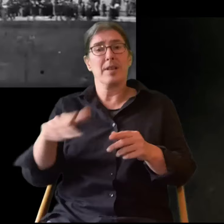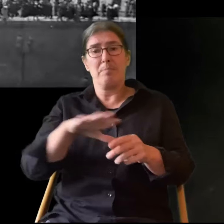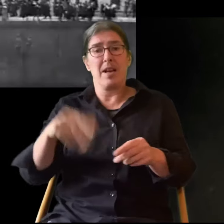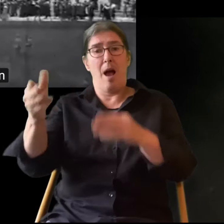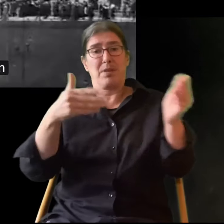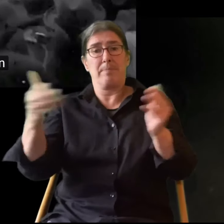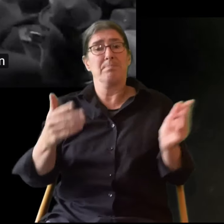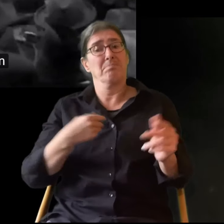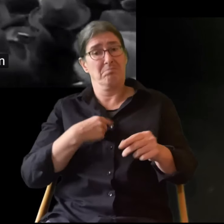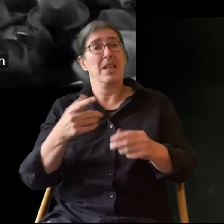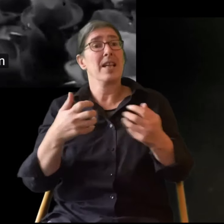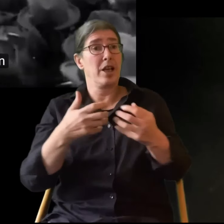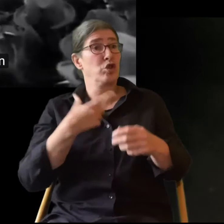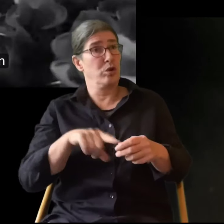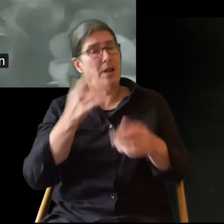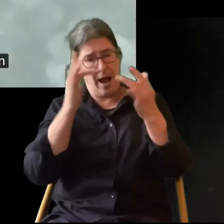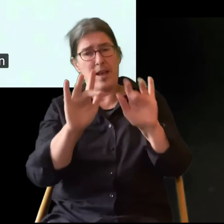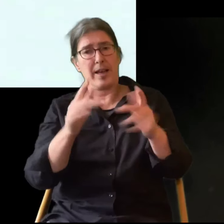in Berlin ändern daran nichts.